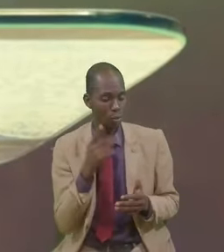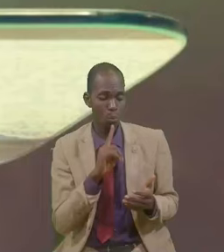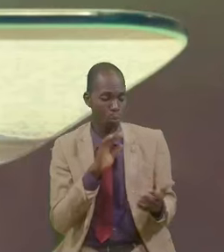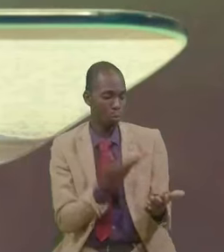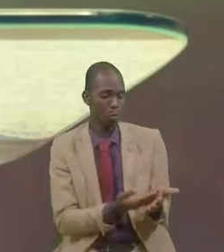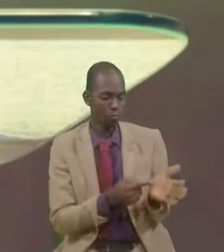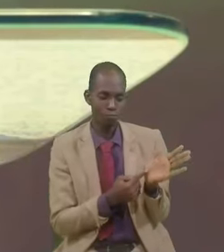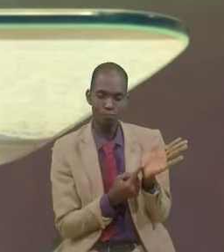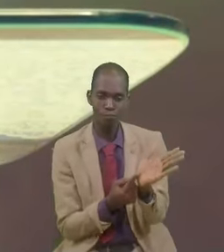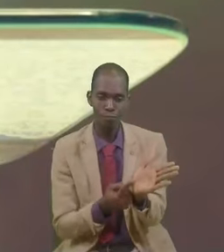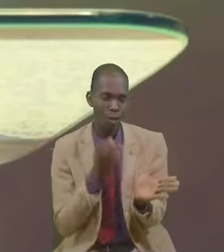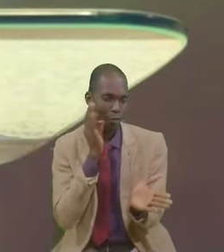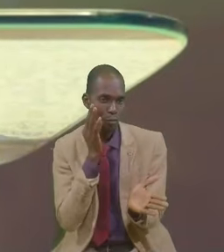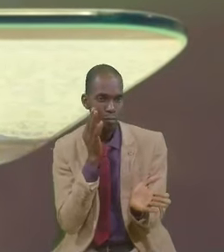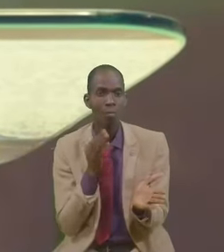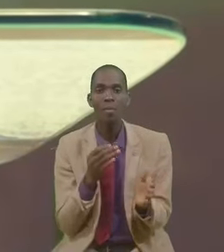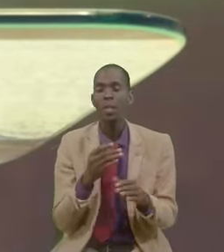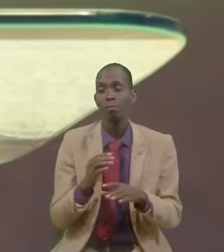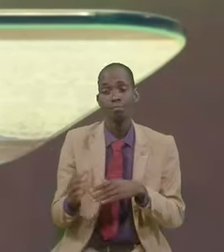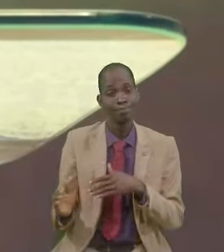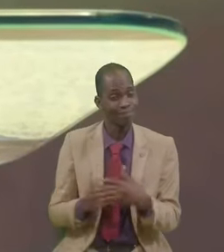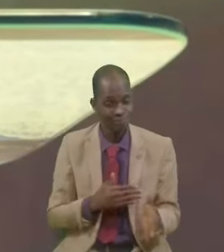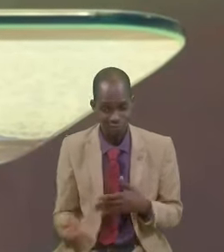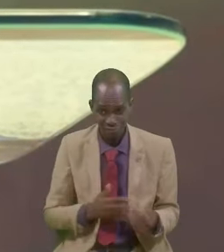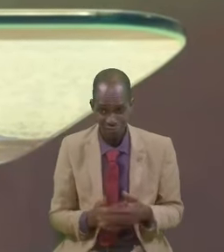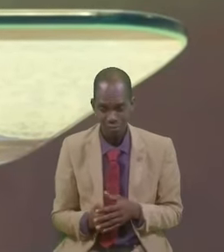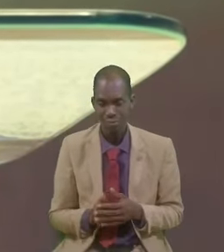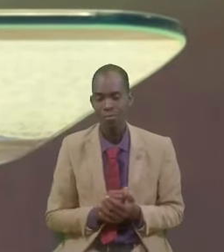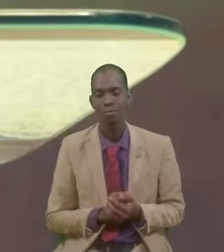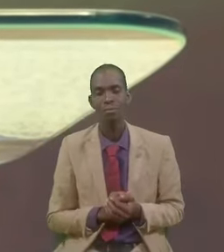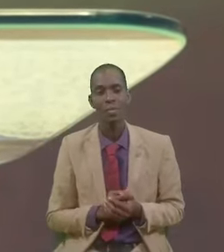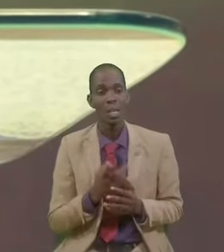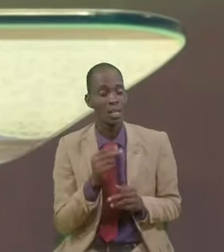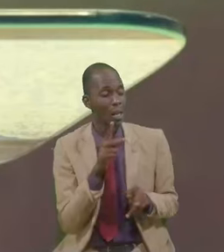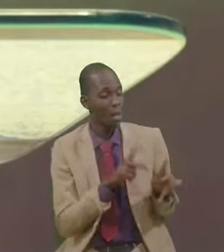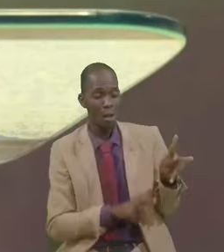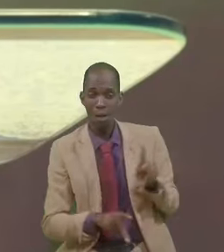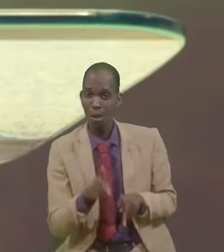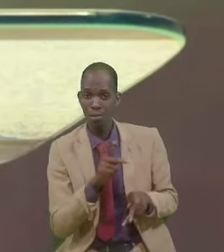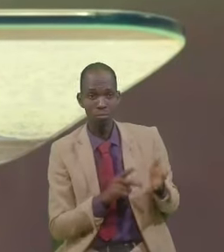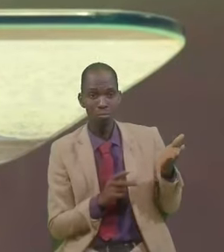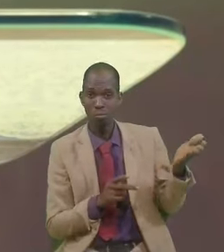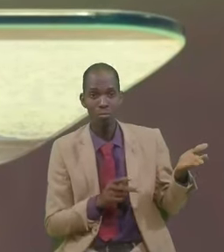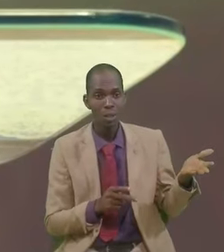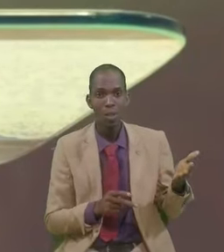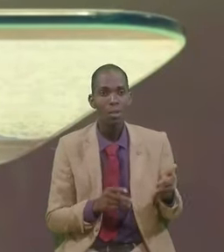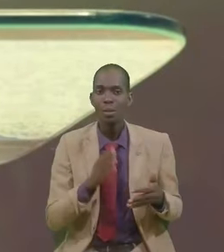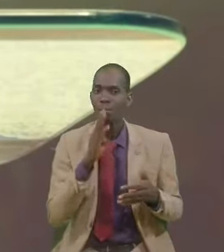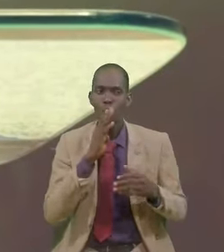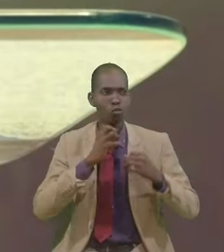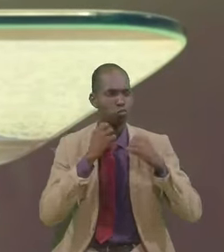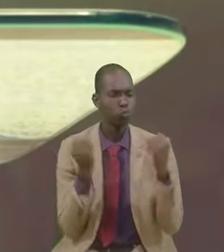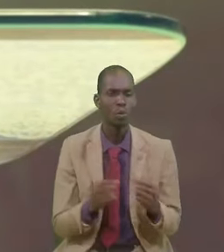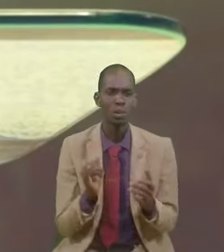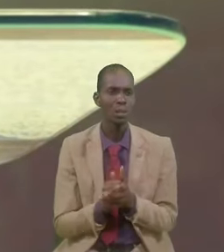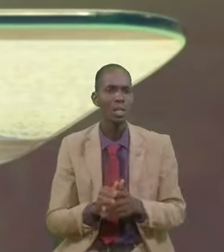Mais, ça c'est le problème, mais le peuple qui habite ce pays est